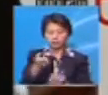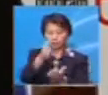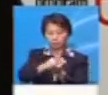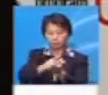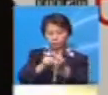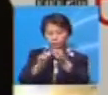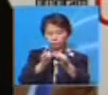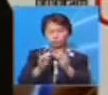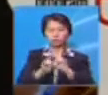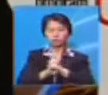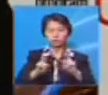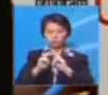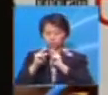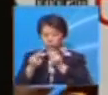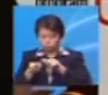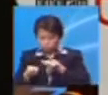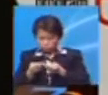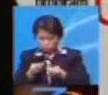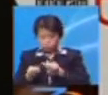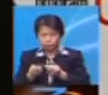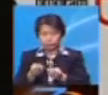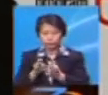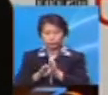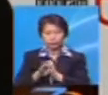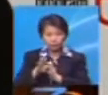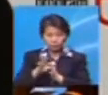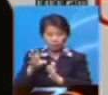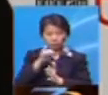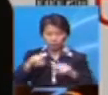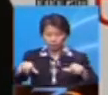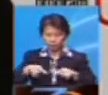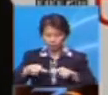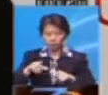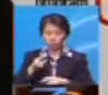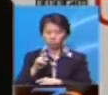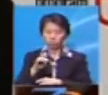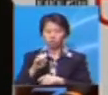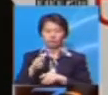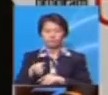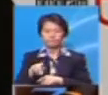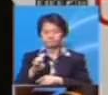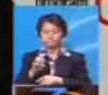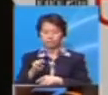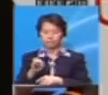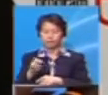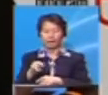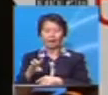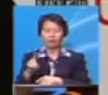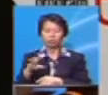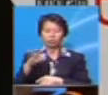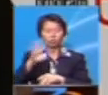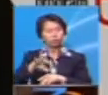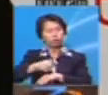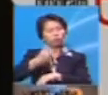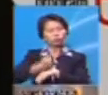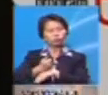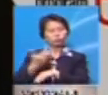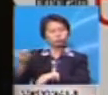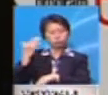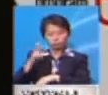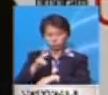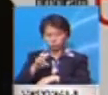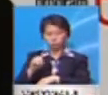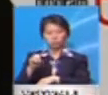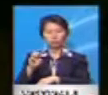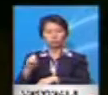ini disediakan oleh unit pengurusan prestasi dan pelaksanaan pemandu yang telah pun ditubuhkan pada tahun